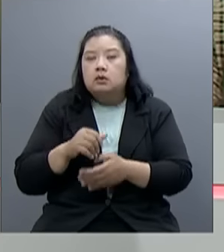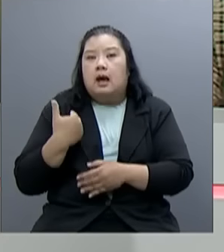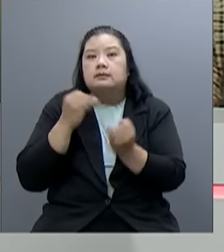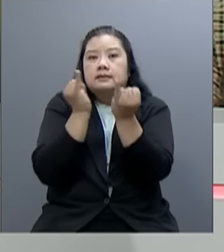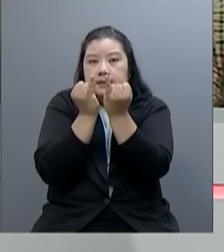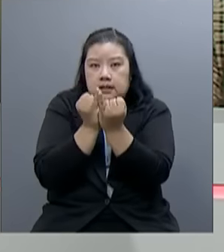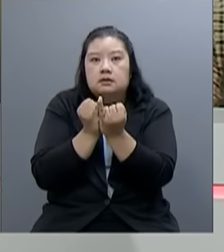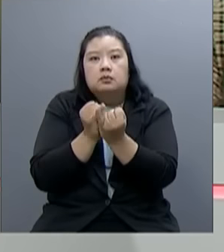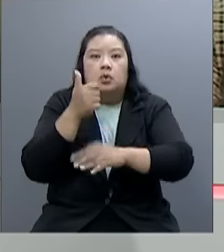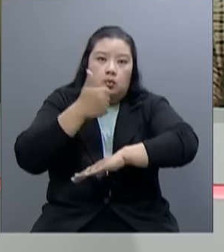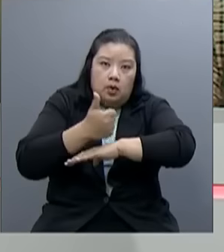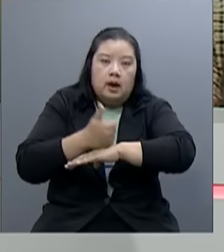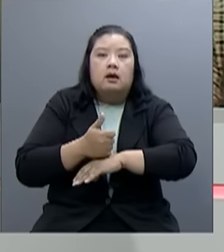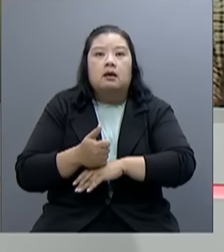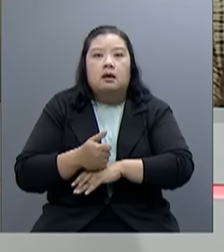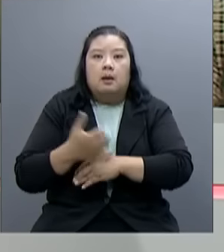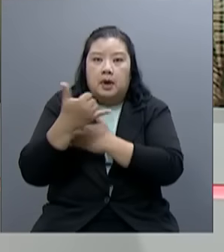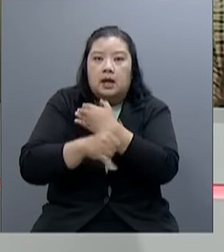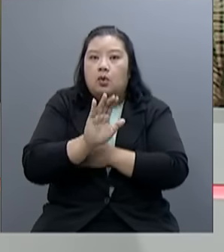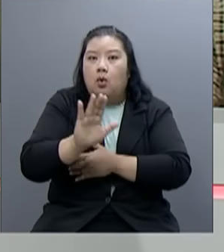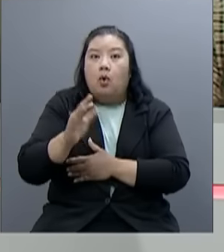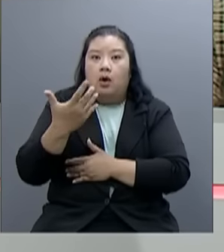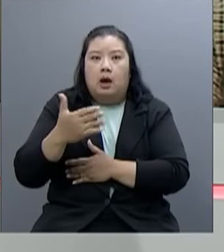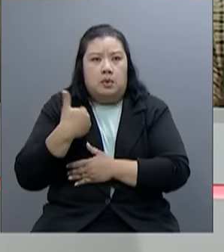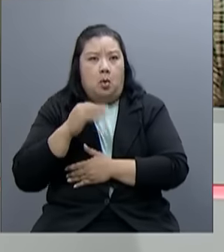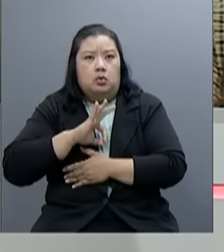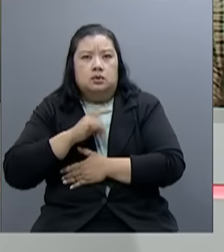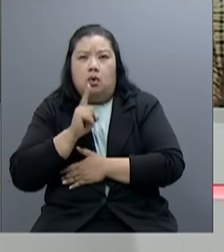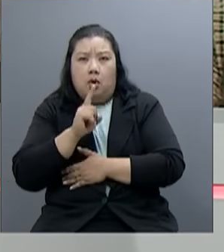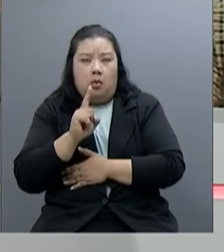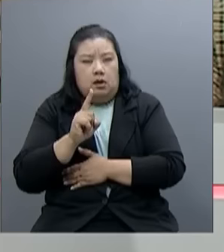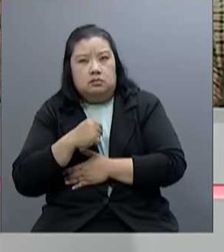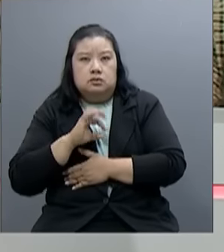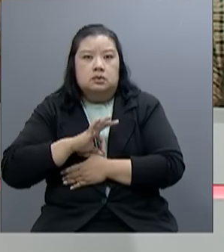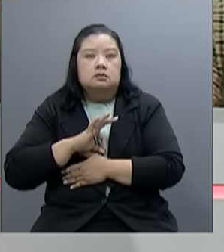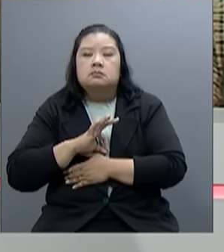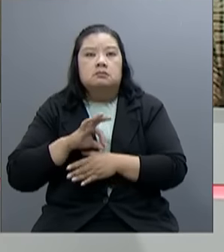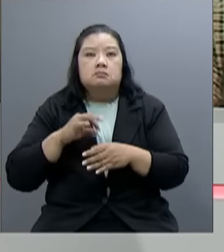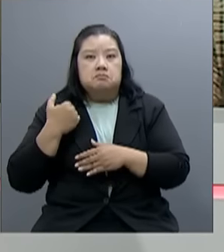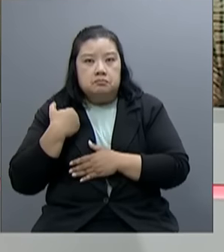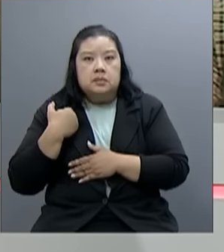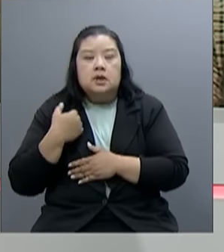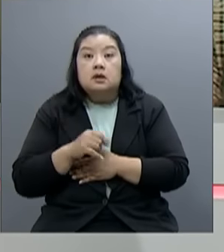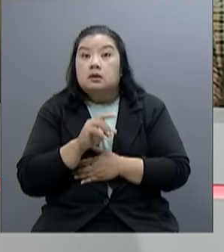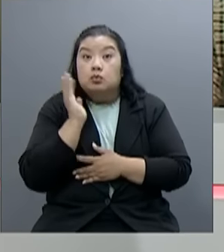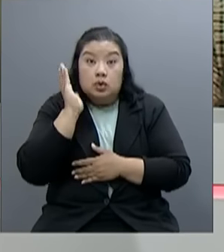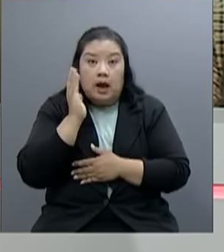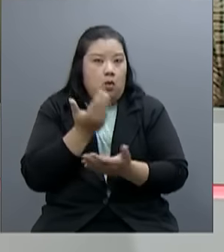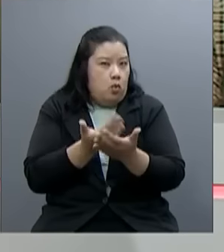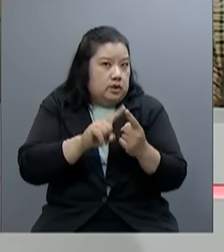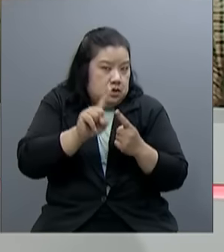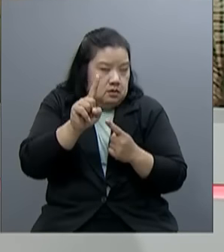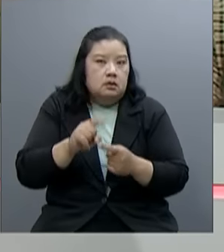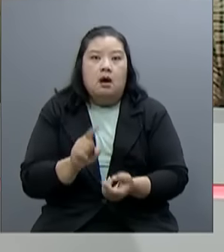สนมกับผู้นำบางคนจนเรียกเสียงวิจารณ์ดังนั้นทำไมการพูดคุยระหว่างอีลอนมากชายที่ร่ำรวยที่สุดในโลกกับวลาดิเมียร์